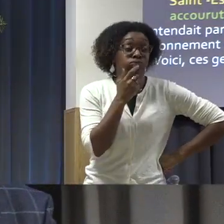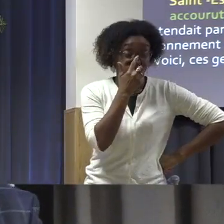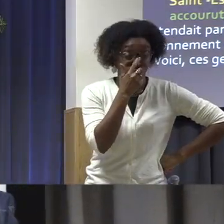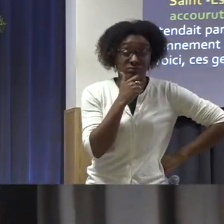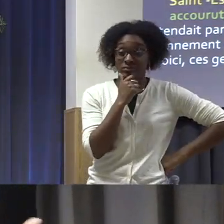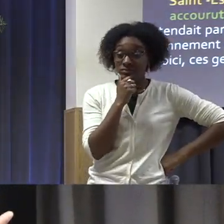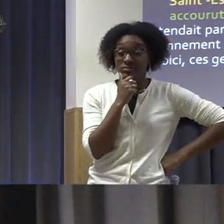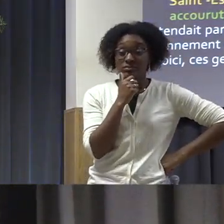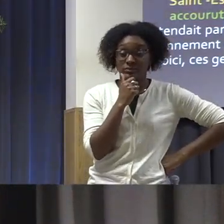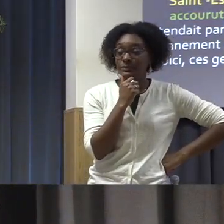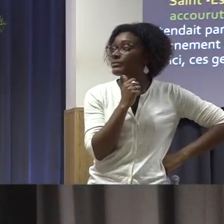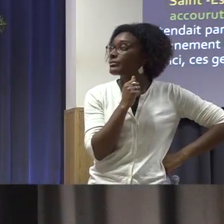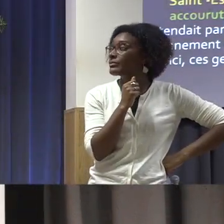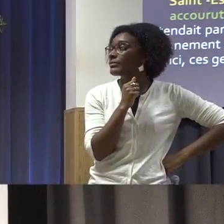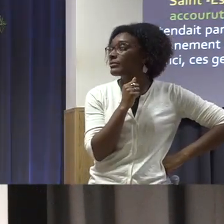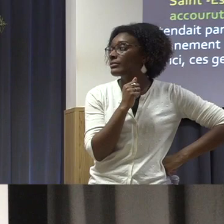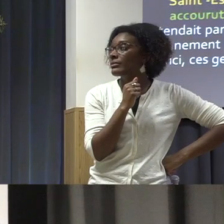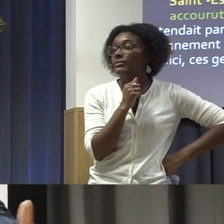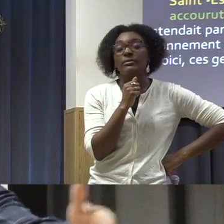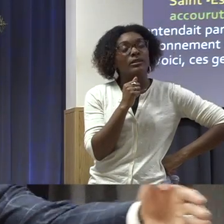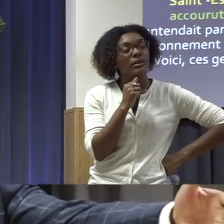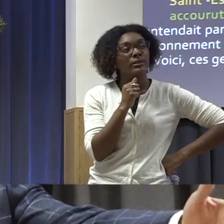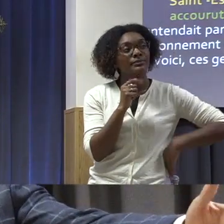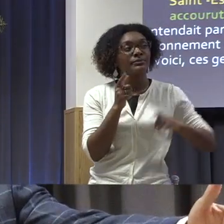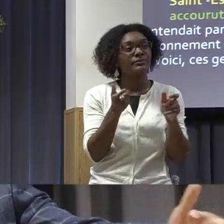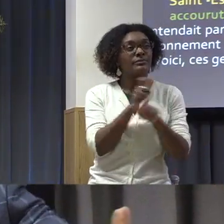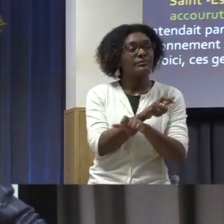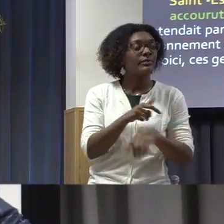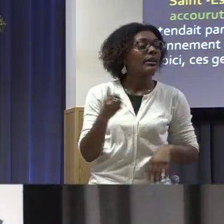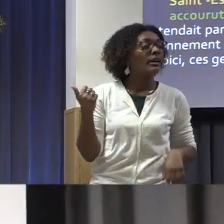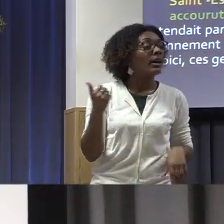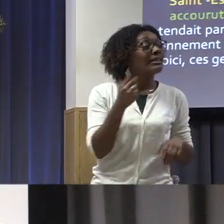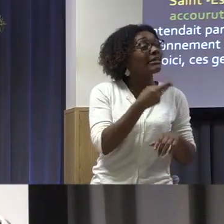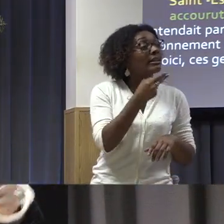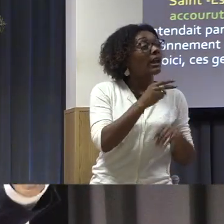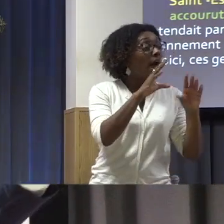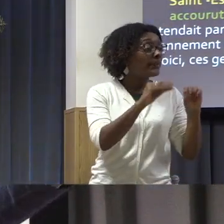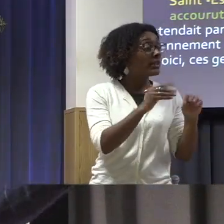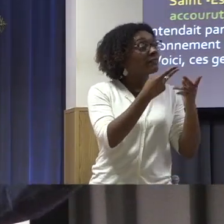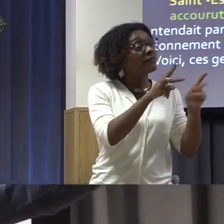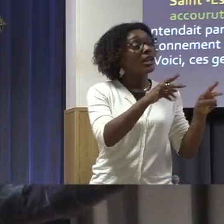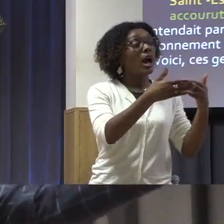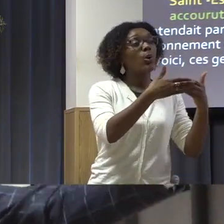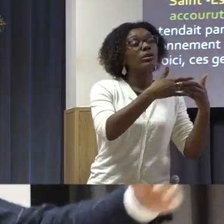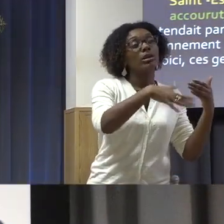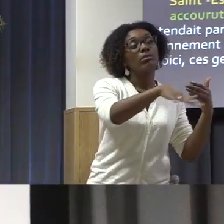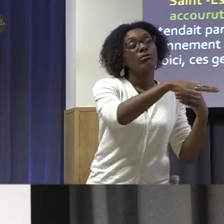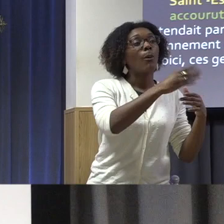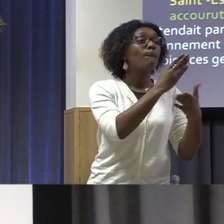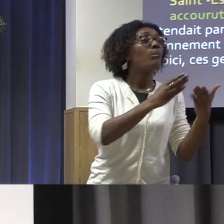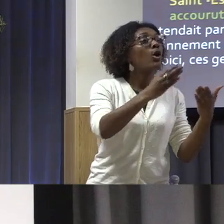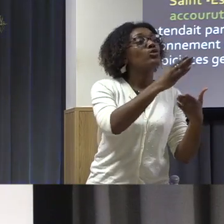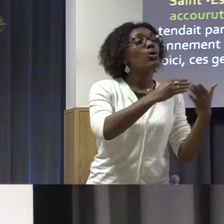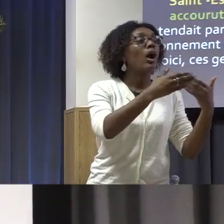les histoires natanaël habitait la ville voisine oui c'est comme si vous êtes prêt d'une banlieue tu t'es dit or